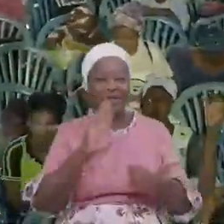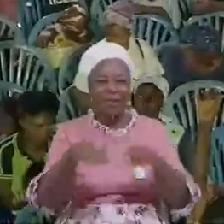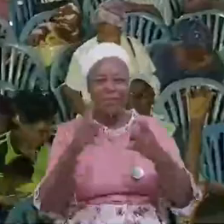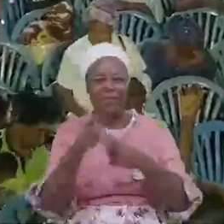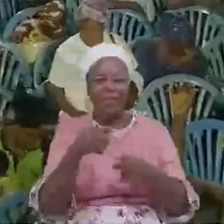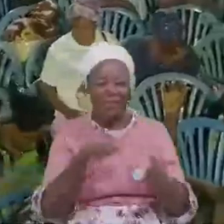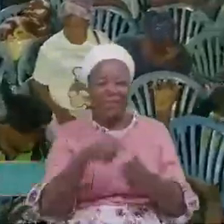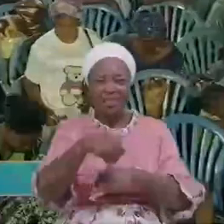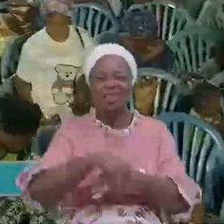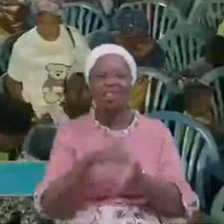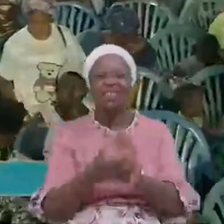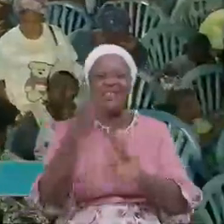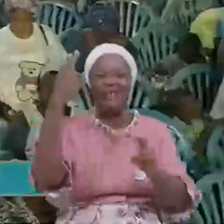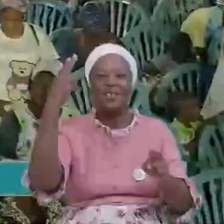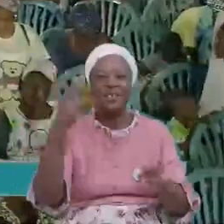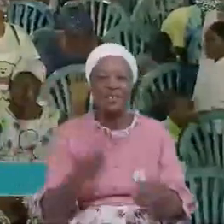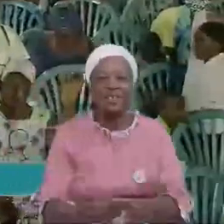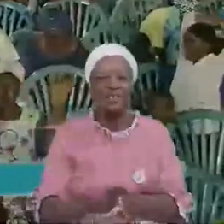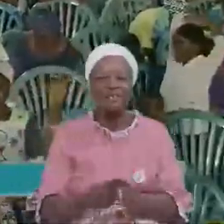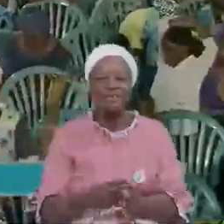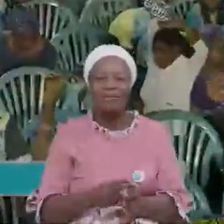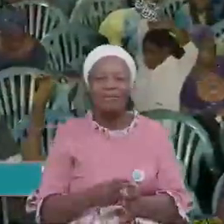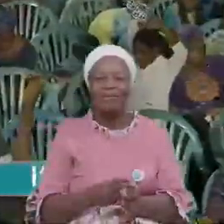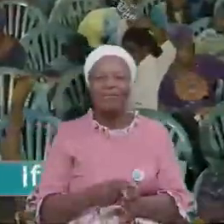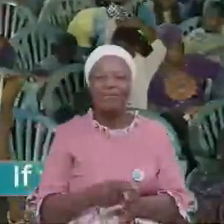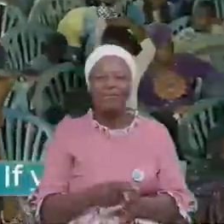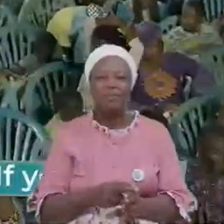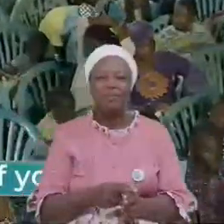ce soir au nom de Jésus.